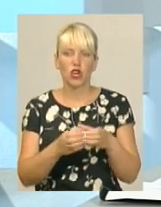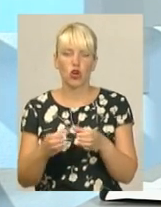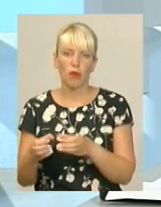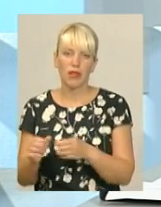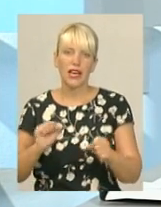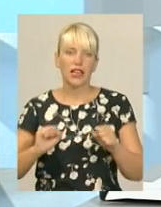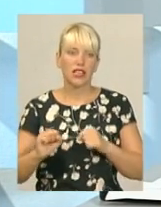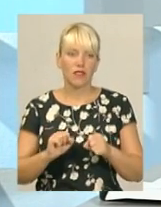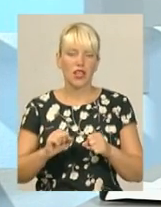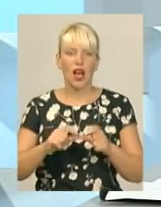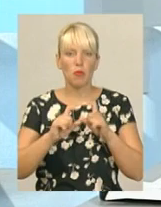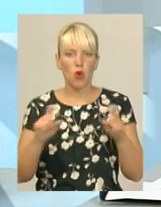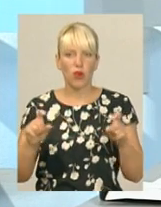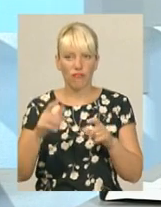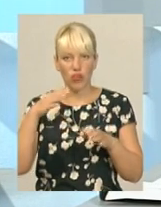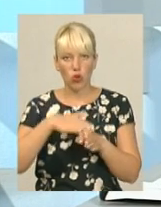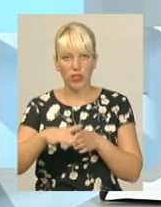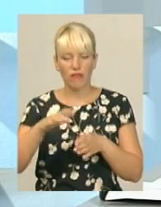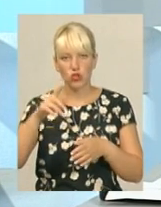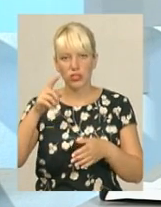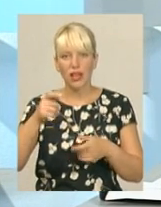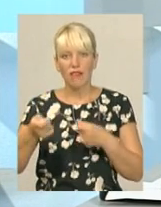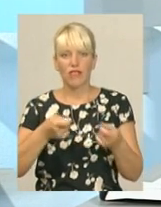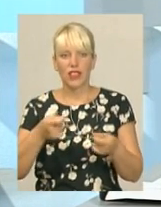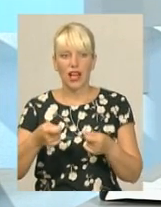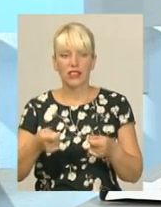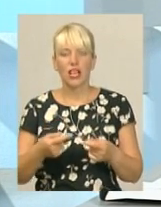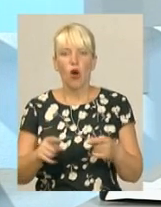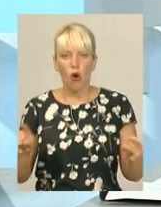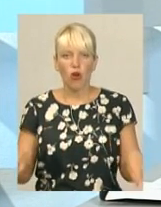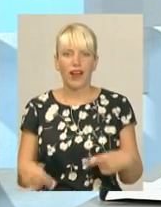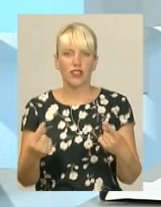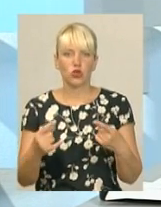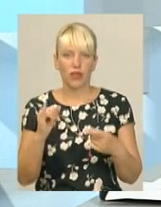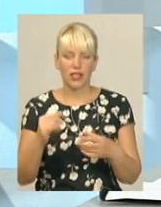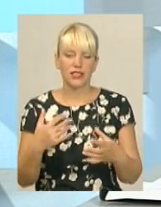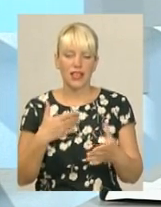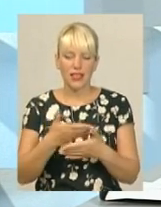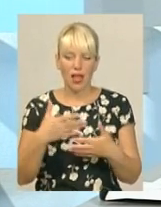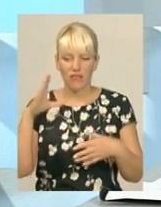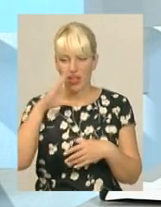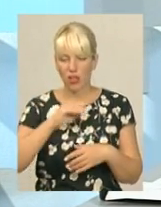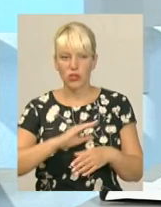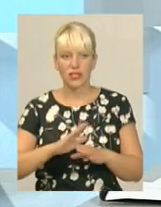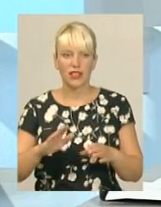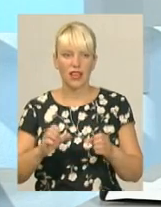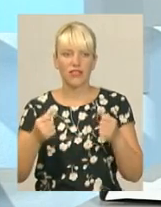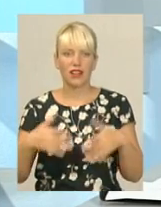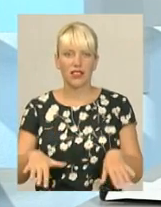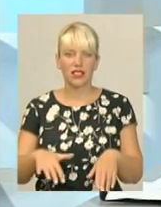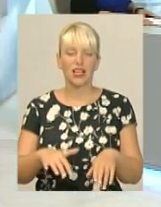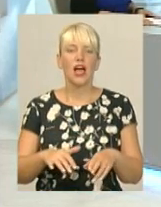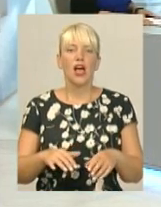органів виконавчої влади з порозумінням підійшли, організувалися, і нам вдалося не втратити оперативну обстановку з-під